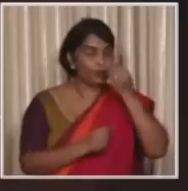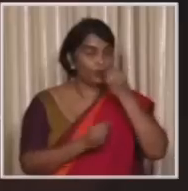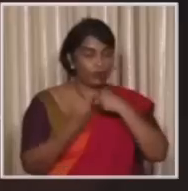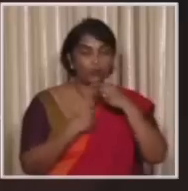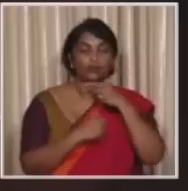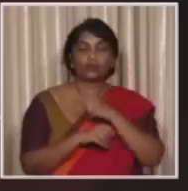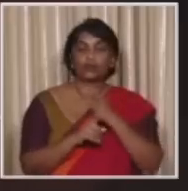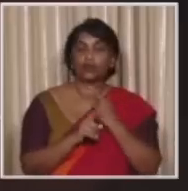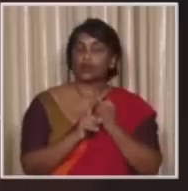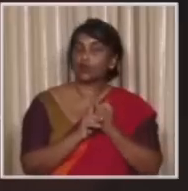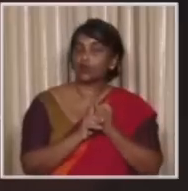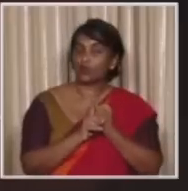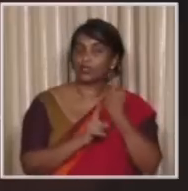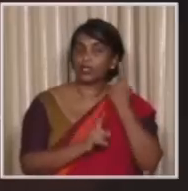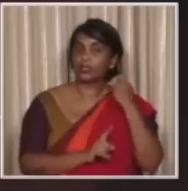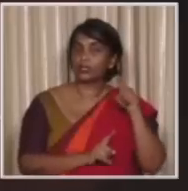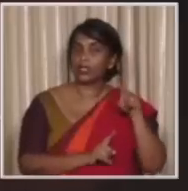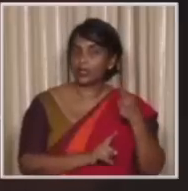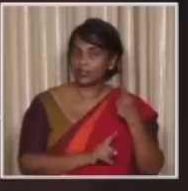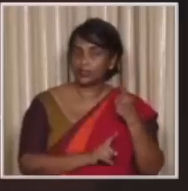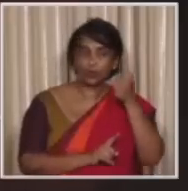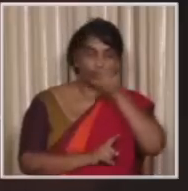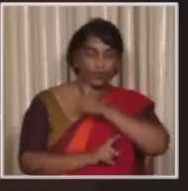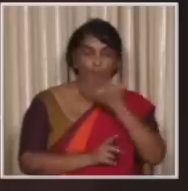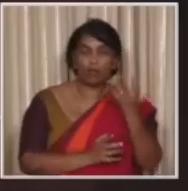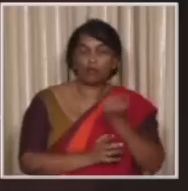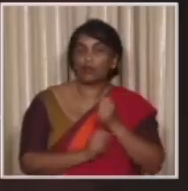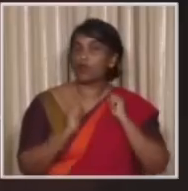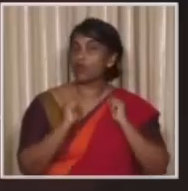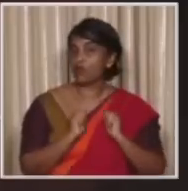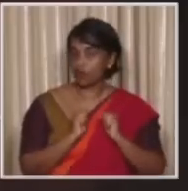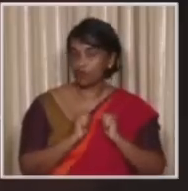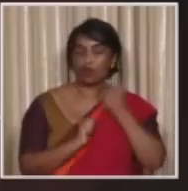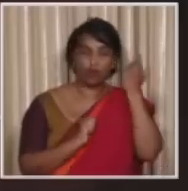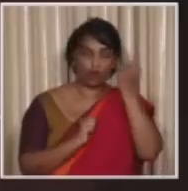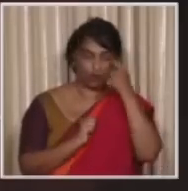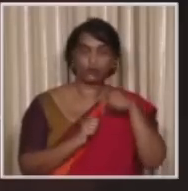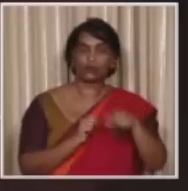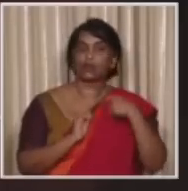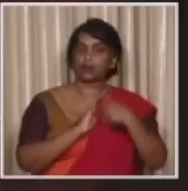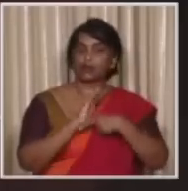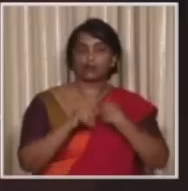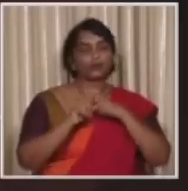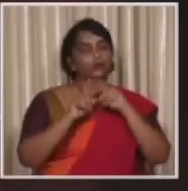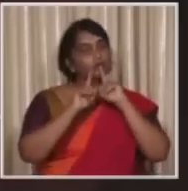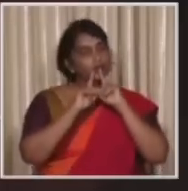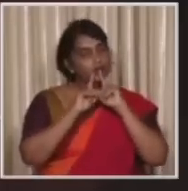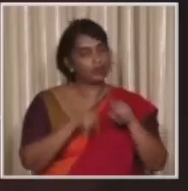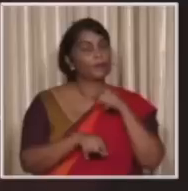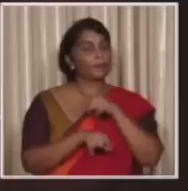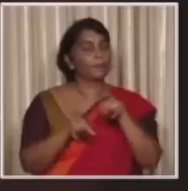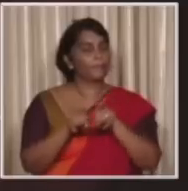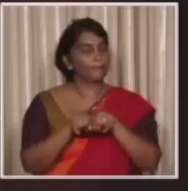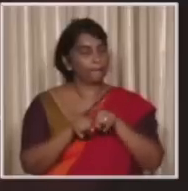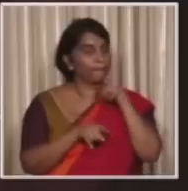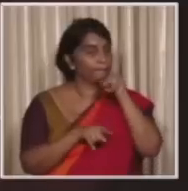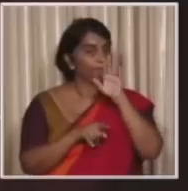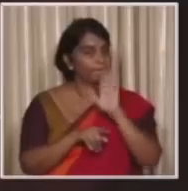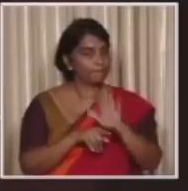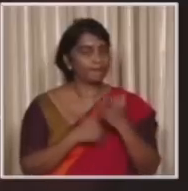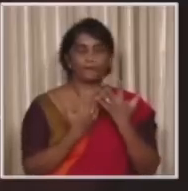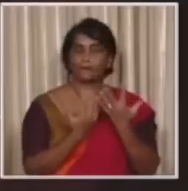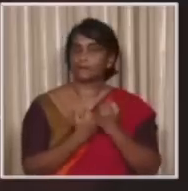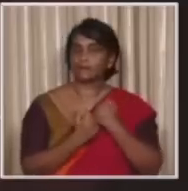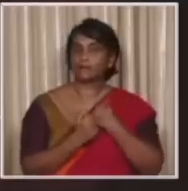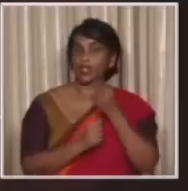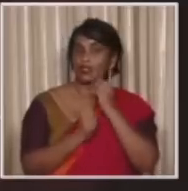කෝටි 1100 හොරා කෑවේ කවුද කියන එකත් හොයලා මේ රටට එලි කරන්න, ඒ අයටත් ඒ අයගෙන් ඒවා අය